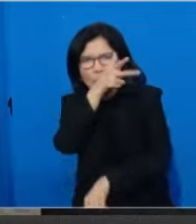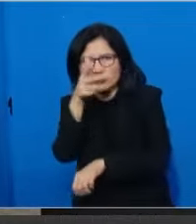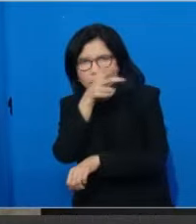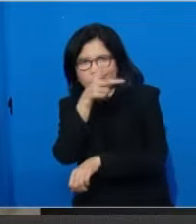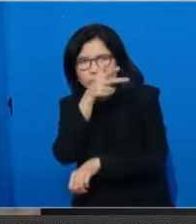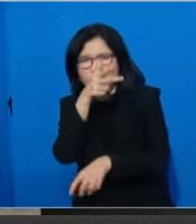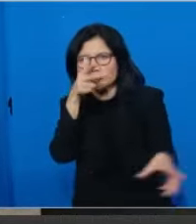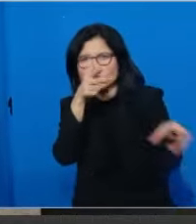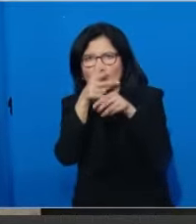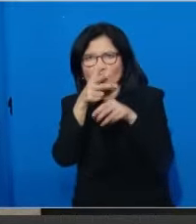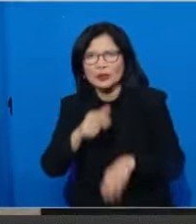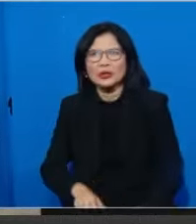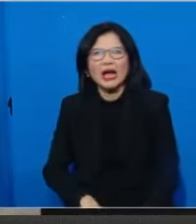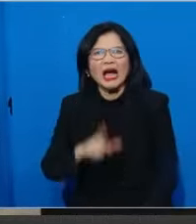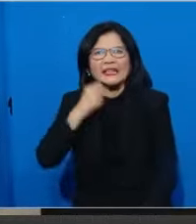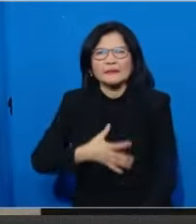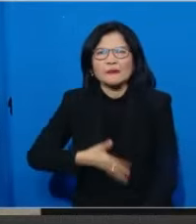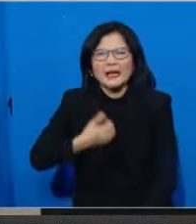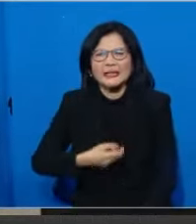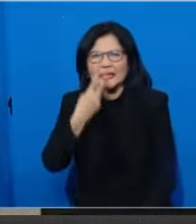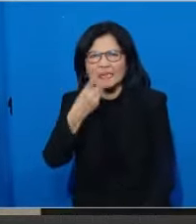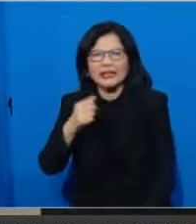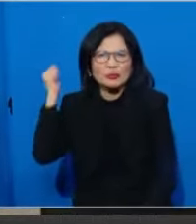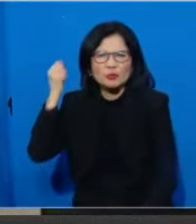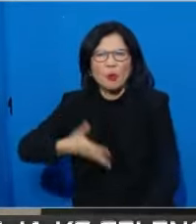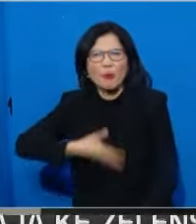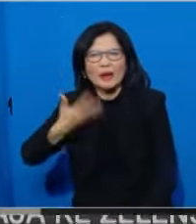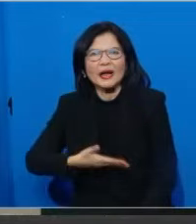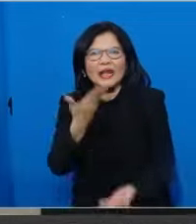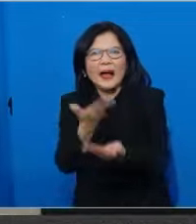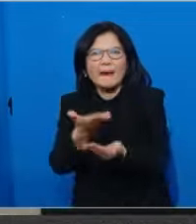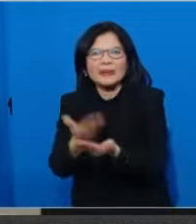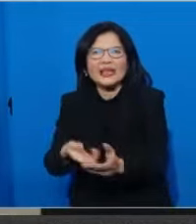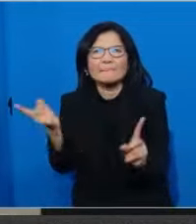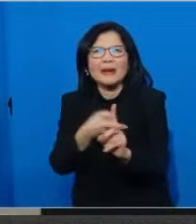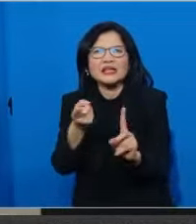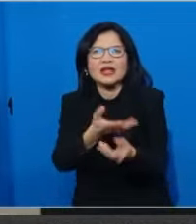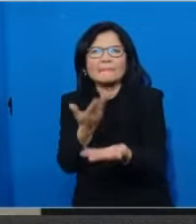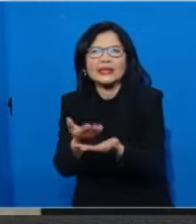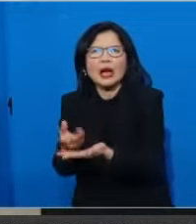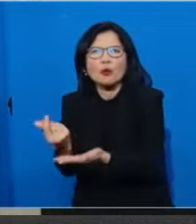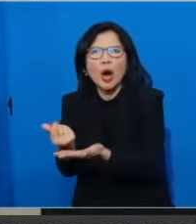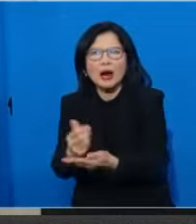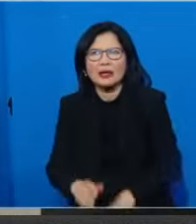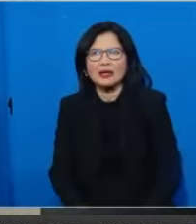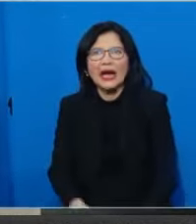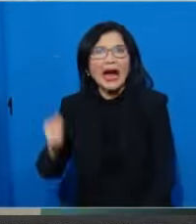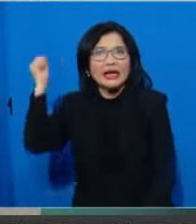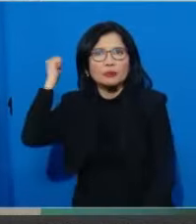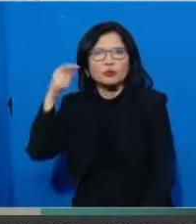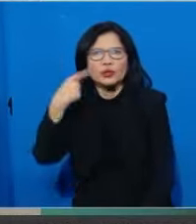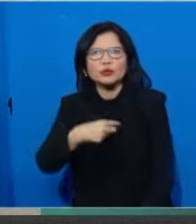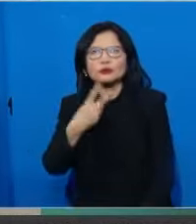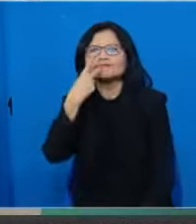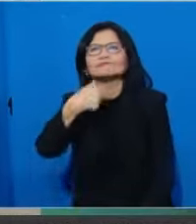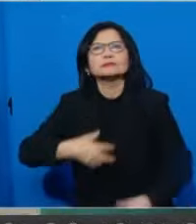rumah. Warga itu merasa geram melihat ibu-ibu yang marah dan meminta sedekah secara paksa. Terlebih, ibu-ibu tersebut masih terlihat